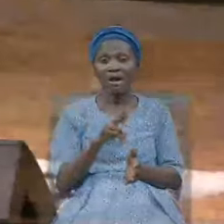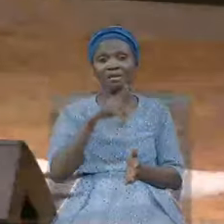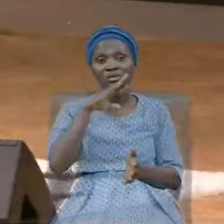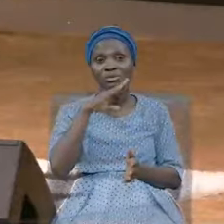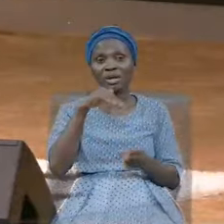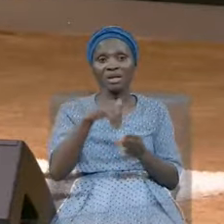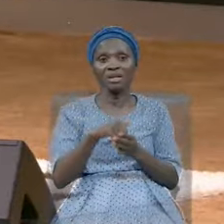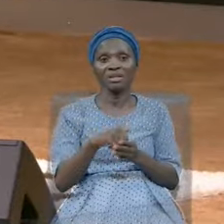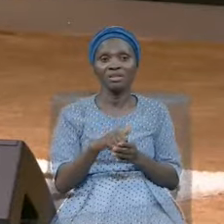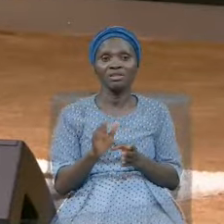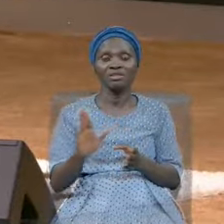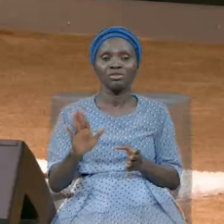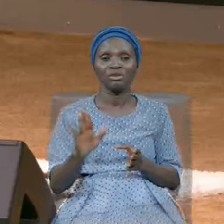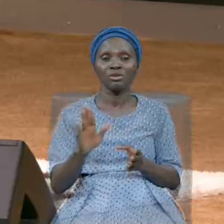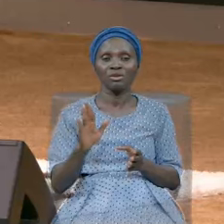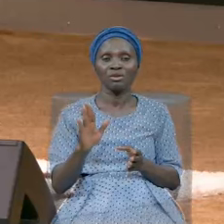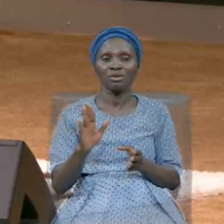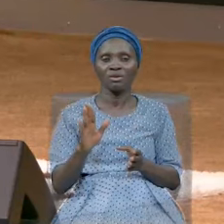vos agapes,